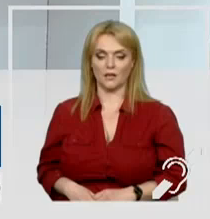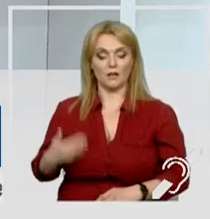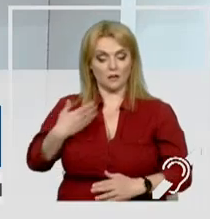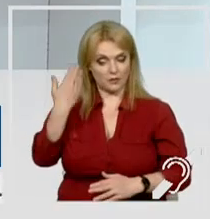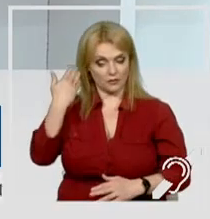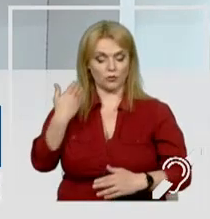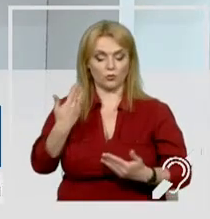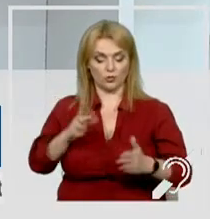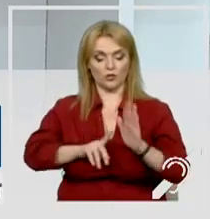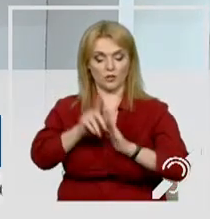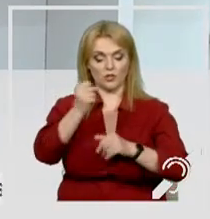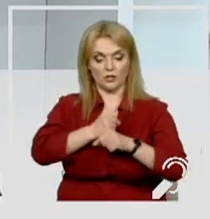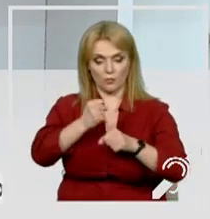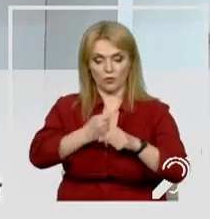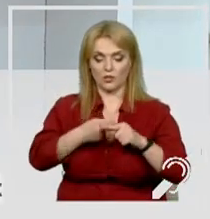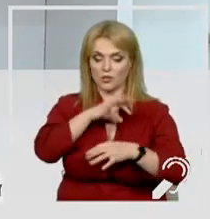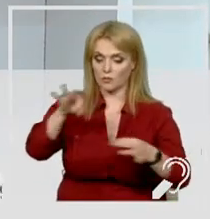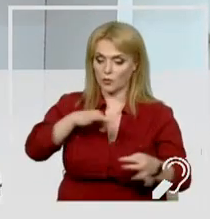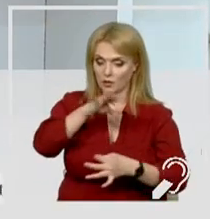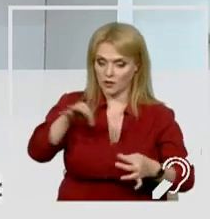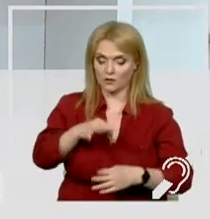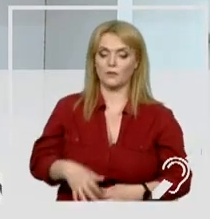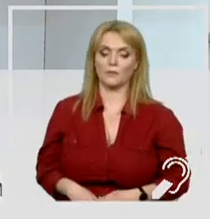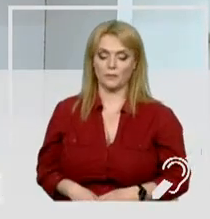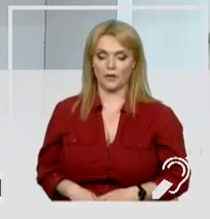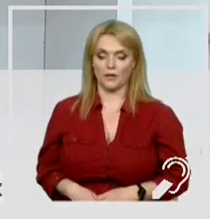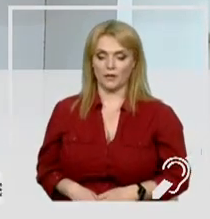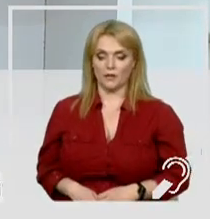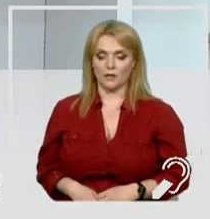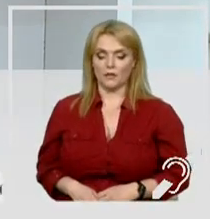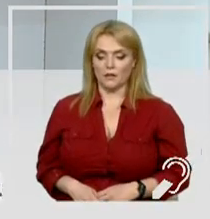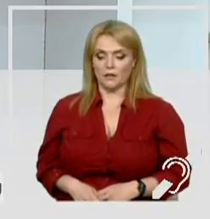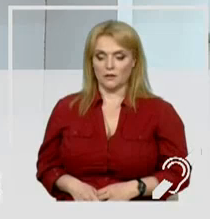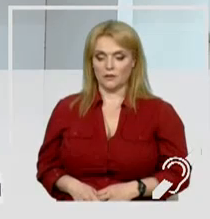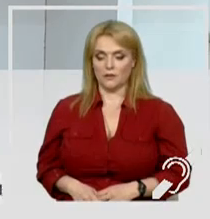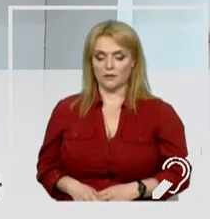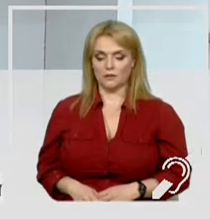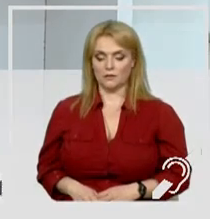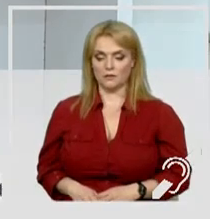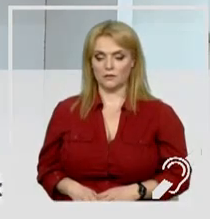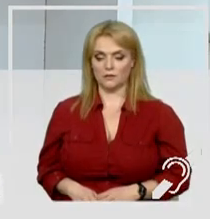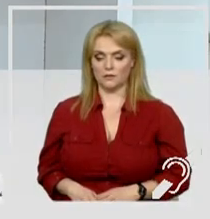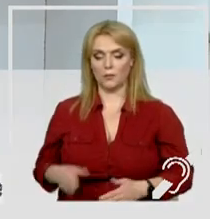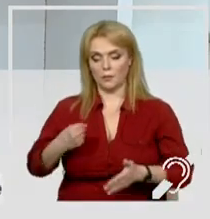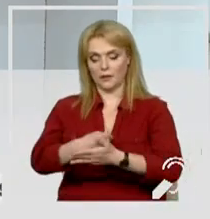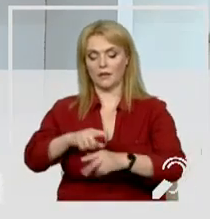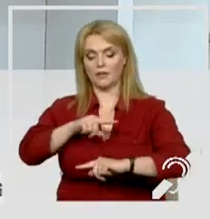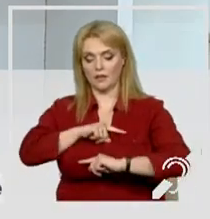dar noi am fost într-un fel așa mai pasiv față de acest, dar până la urmă ne-am hotărât